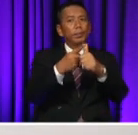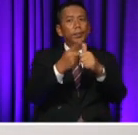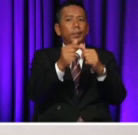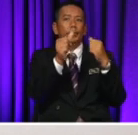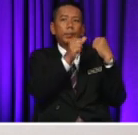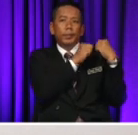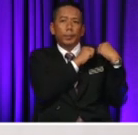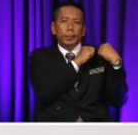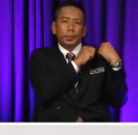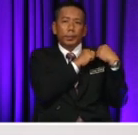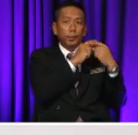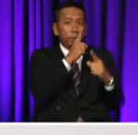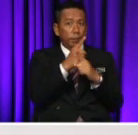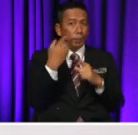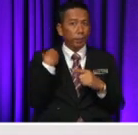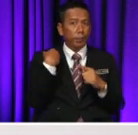tabibility jadikan